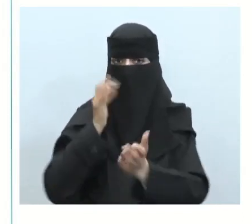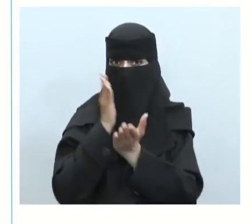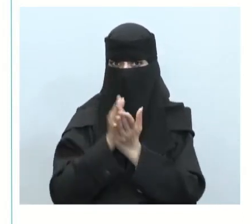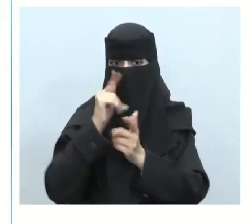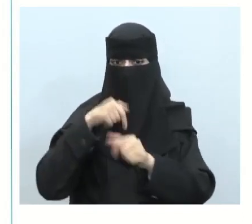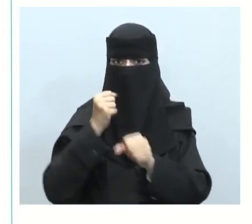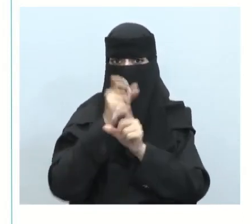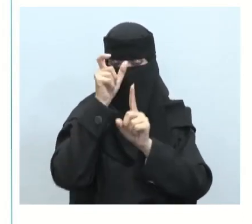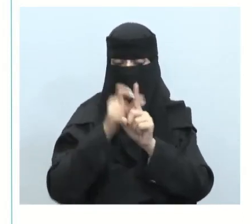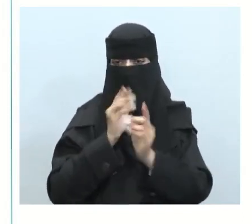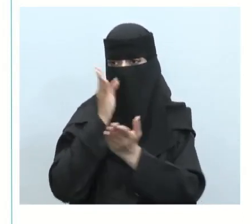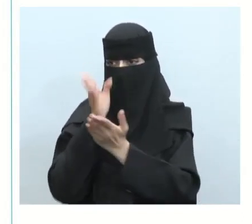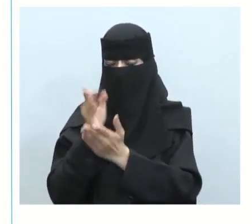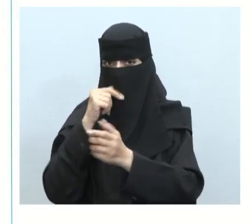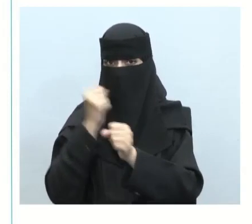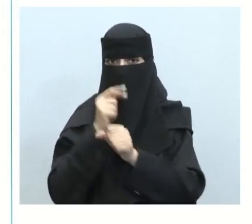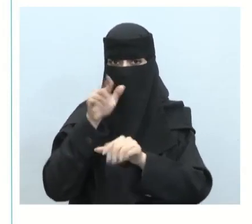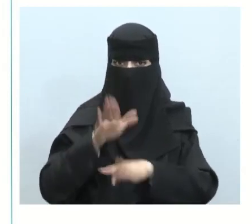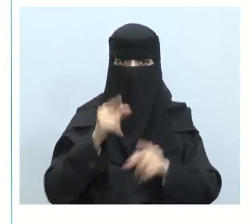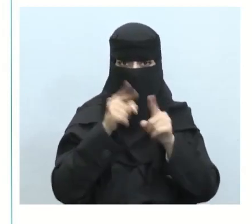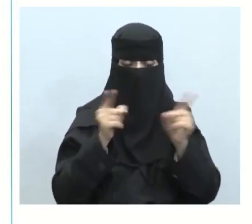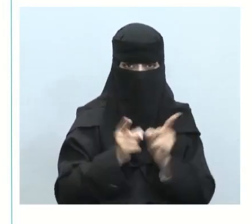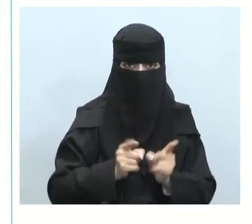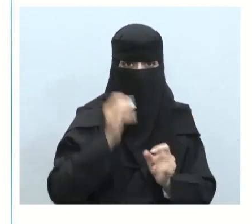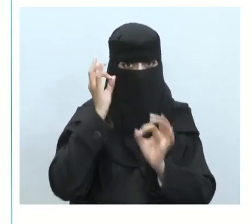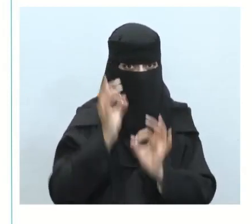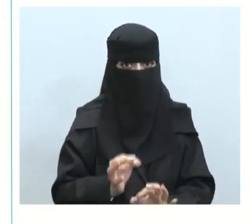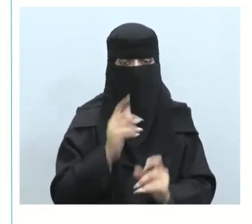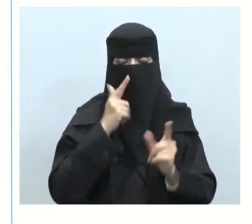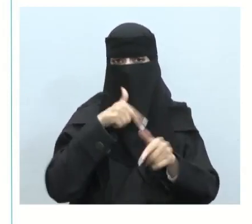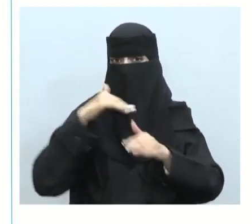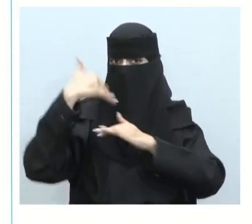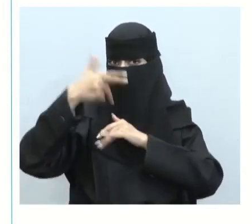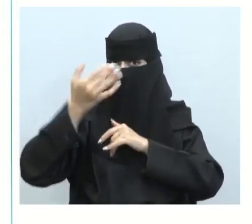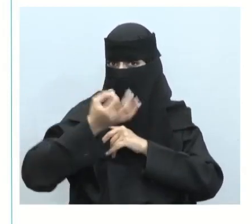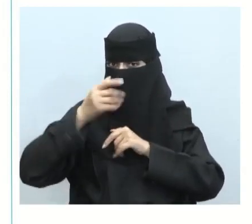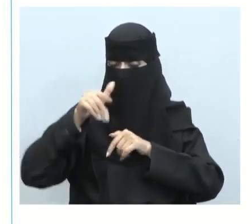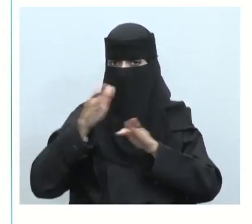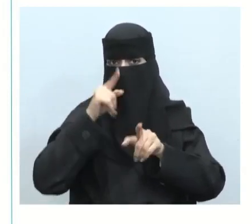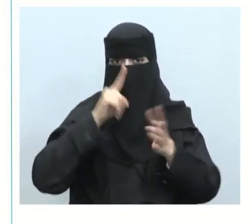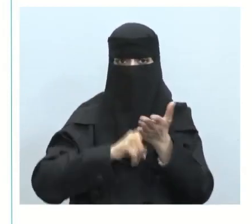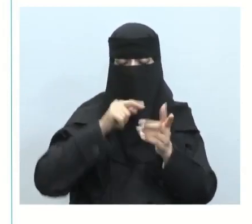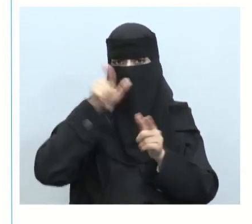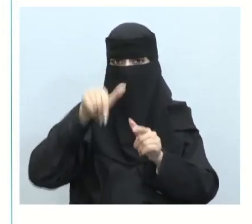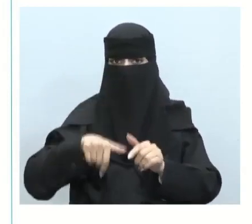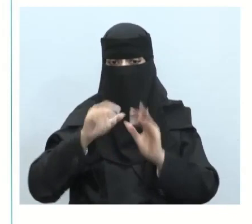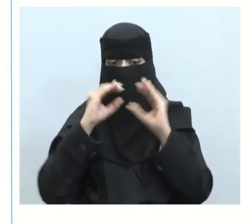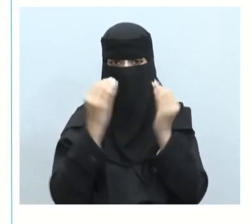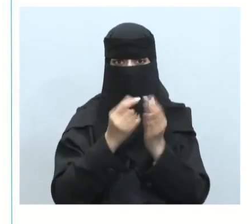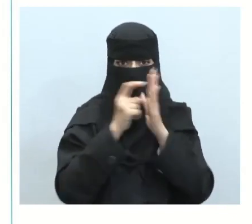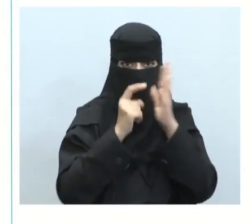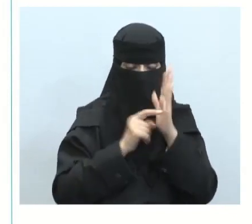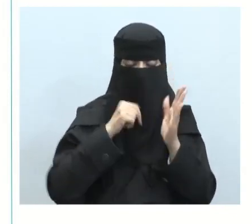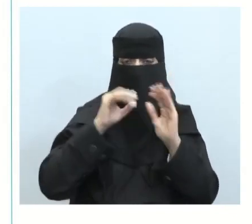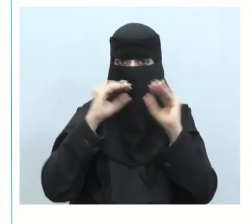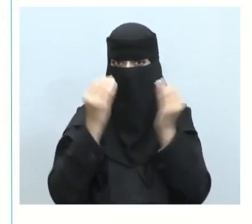الموظفين نحو العمل وفق اجراءات محدده وصارمه بعد ذلك تحدثنا ان هنالك اداره تنظيميه اداره